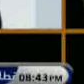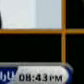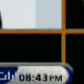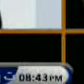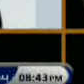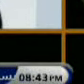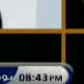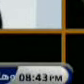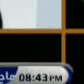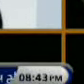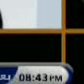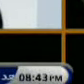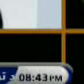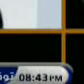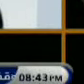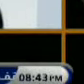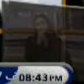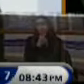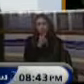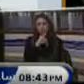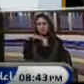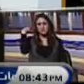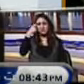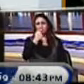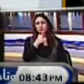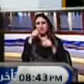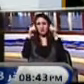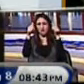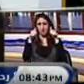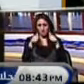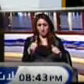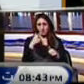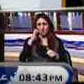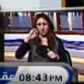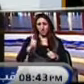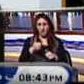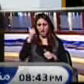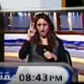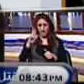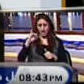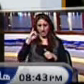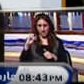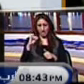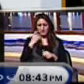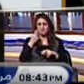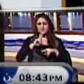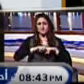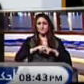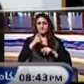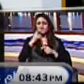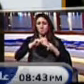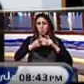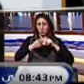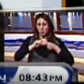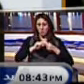الدكتور محمد مرسي رئيس الجمهورية أصدر قرارا اليوم بتعيين حاتم خاطر رئيسا للاتحاد العام للجمعيات